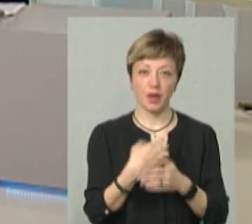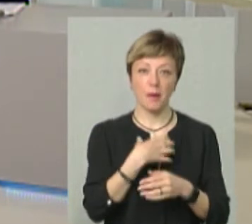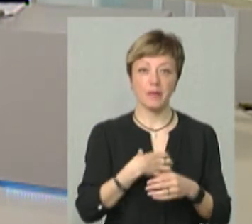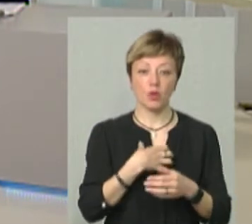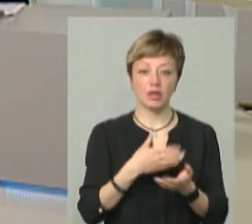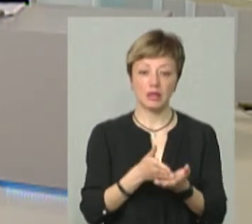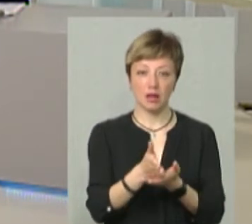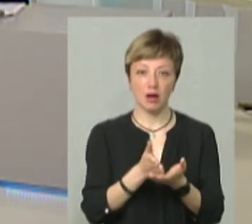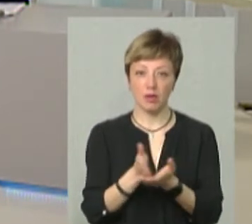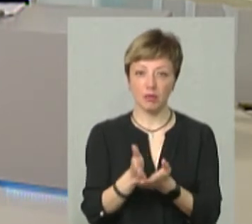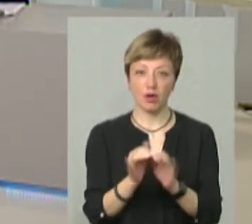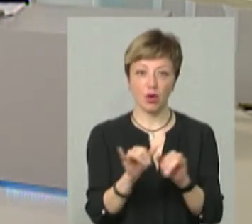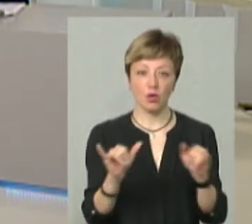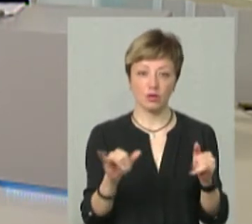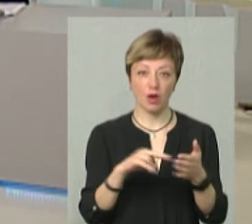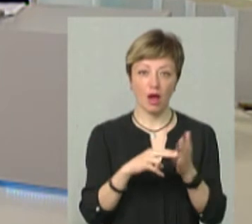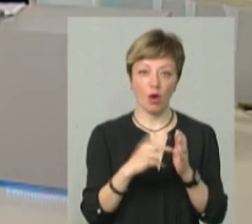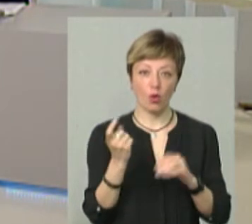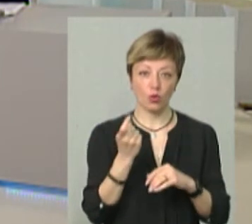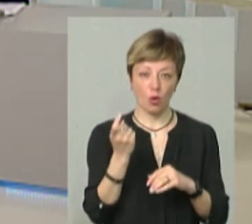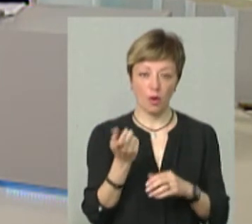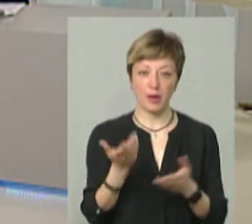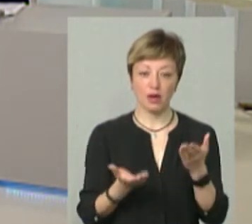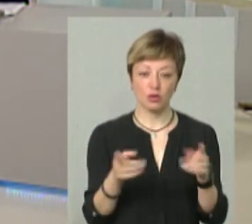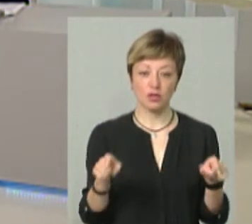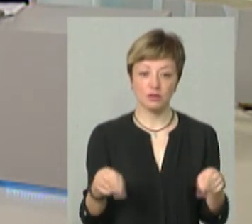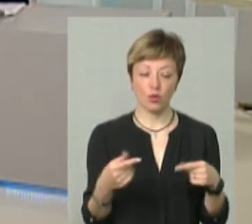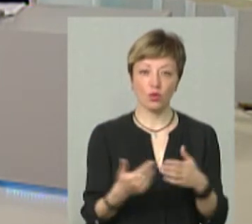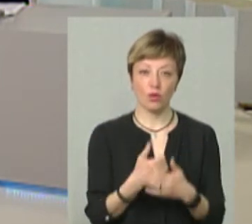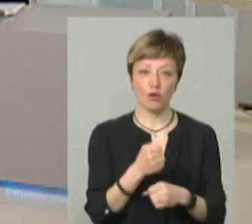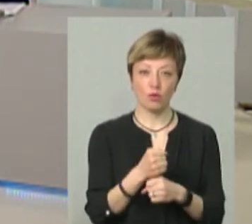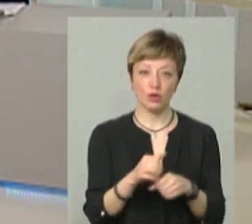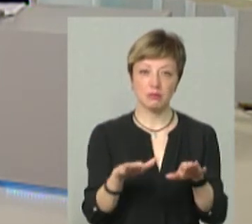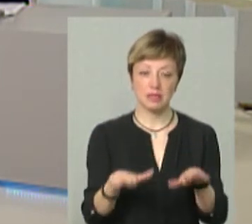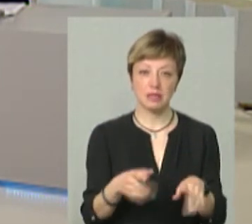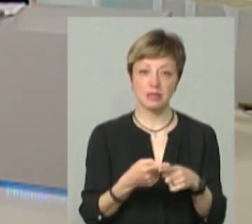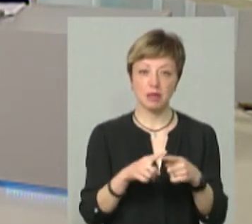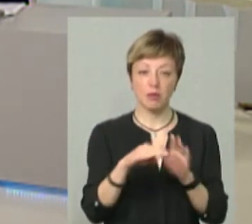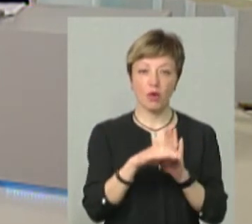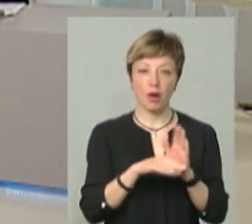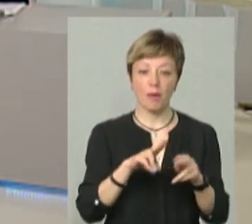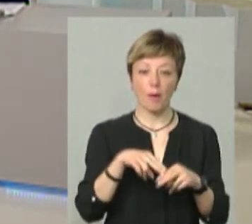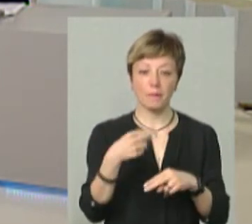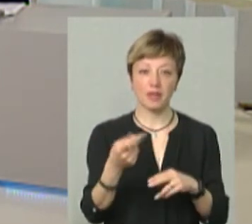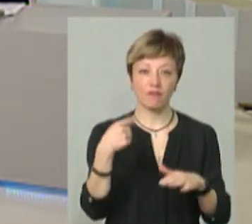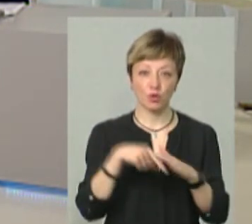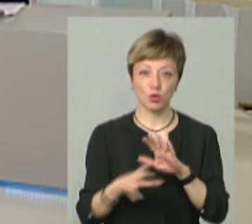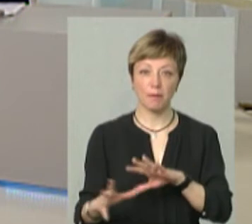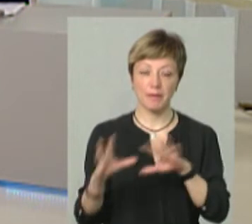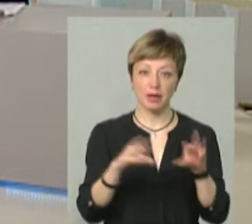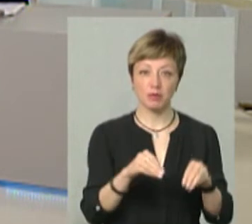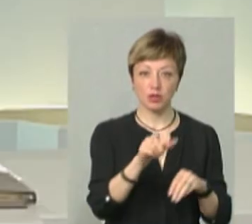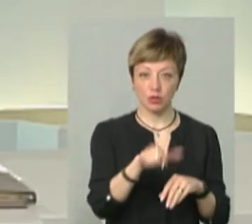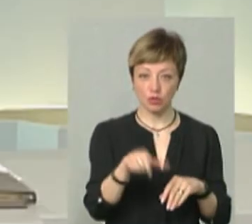пріоритетних напрямків розвитку економіки, якщо вони створюють нові робочі місця. Це програма компенсації внутрішньопереміщеним